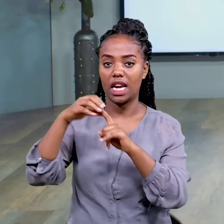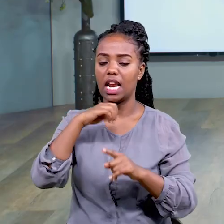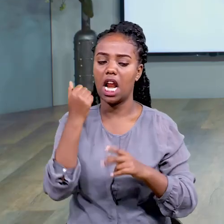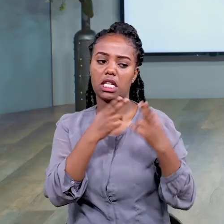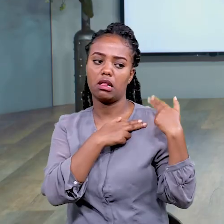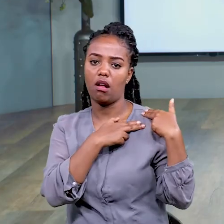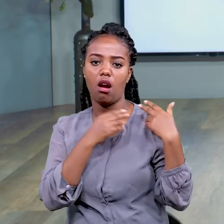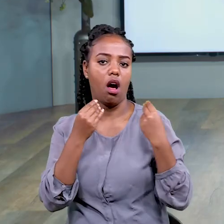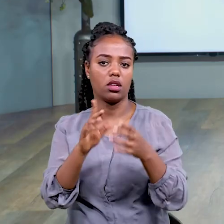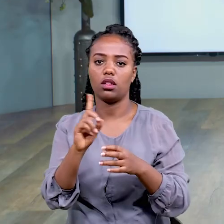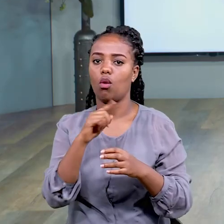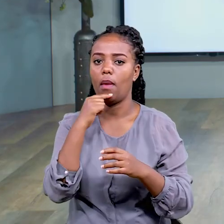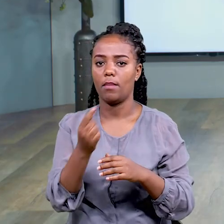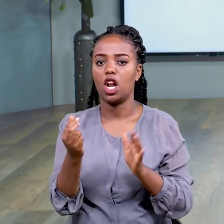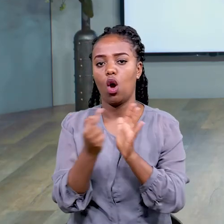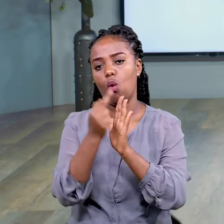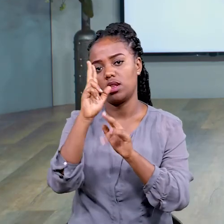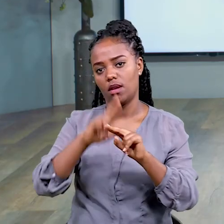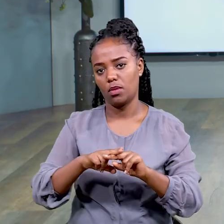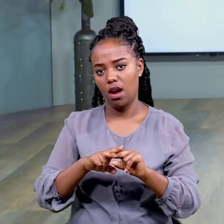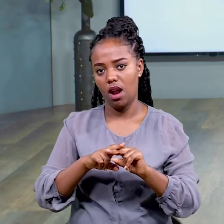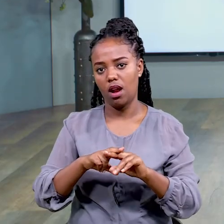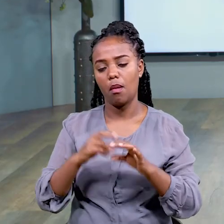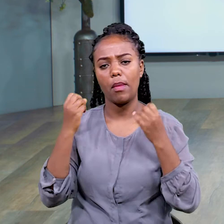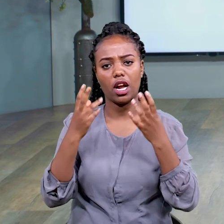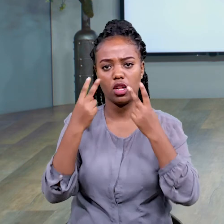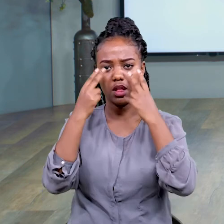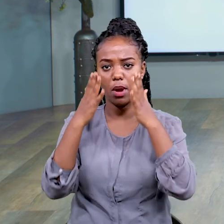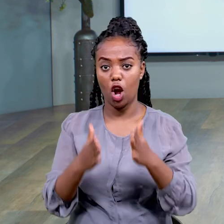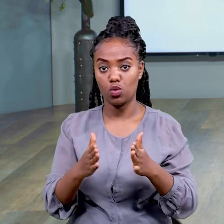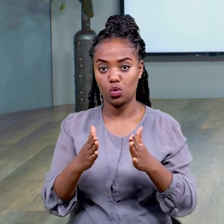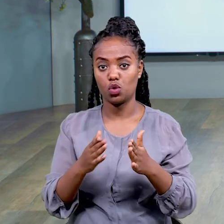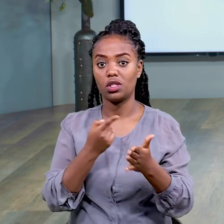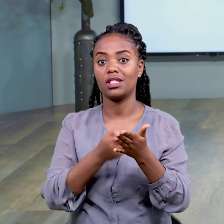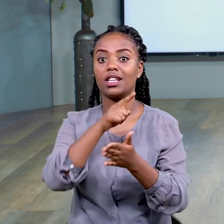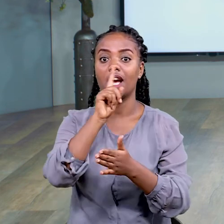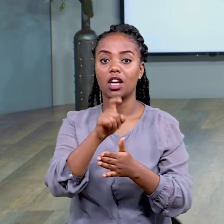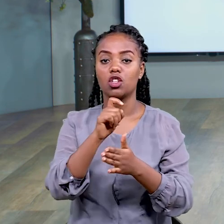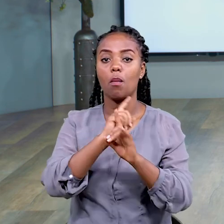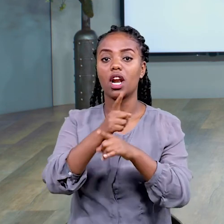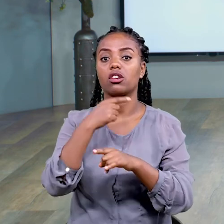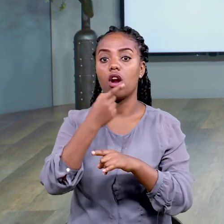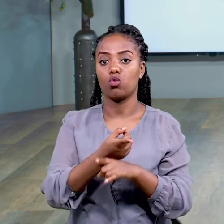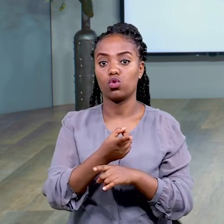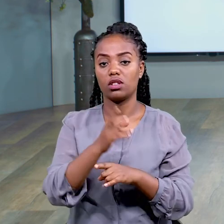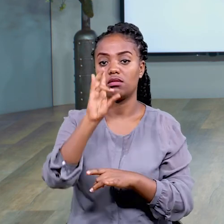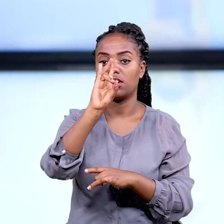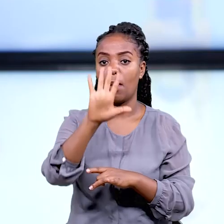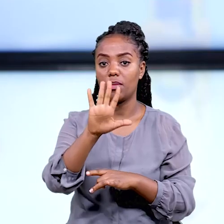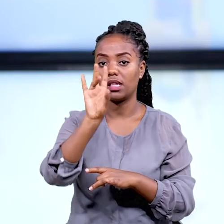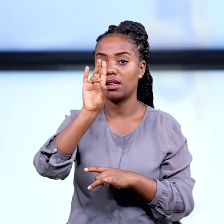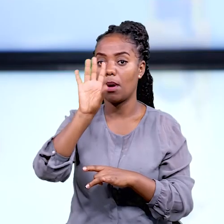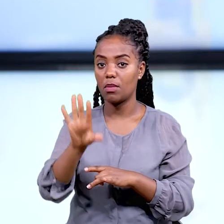ከሚያደርገው በቀር ሌላ ስልጣን አይሰጠውም በሚል ህጉ ያስቀምጠዋል። በርካታ ተመልካቾቻችን ለዚህ ጥያቄ ምላሽ ነው